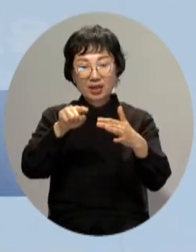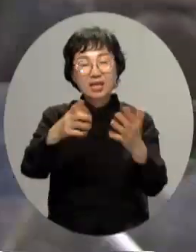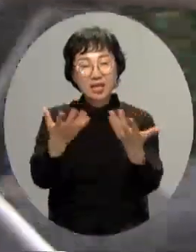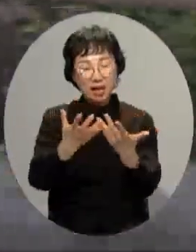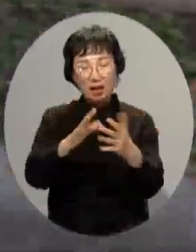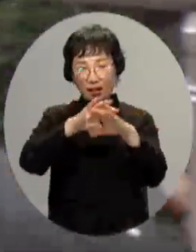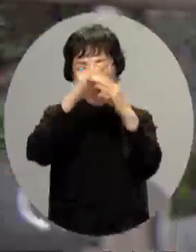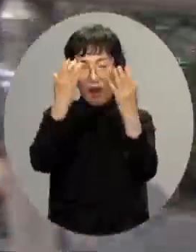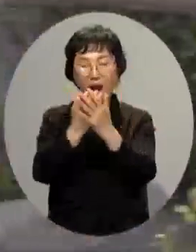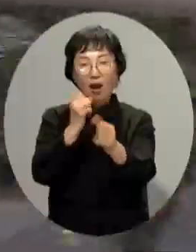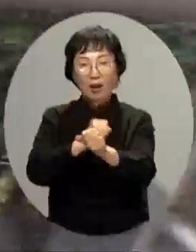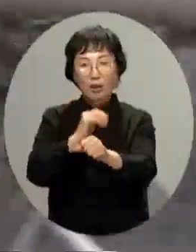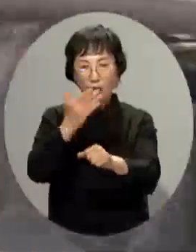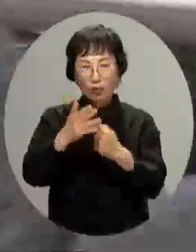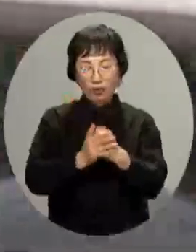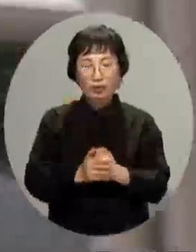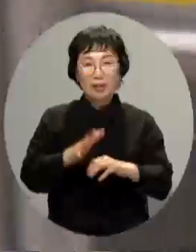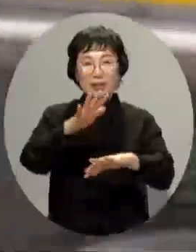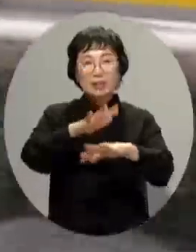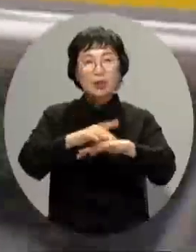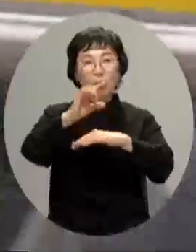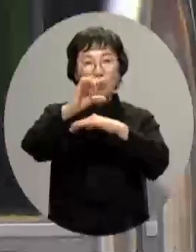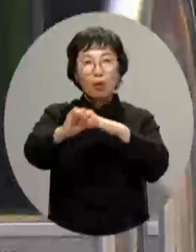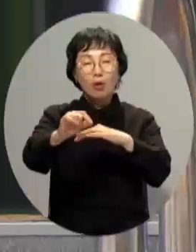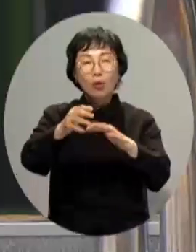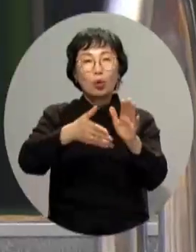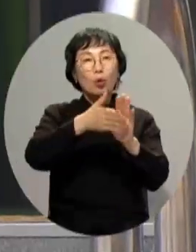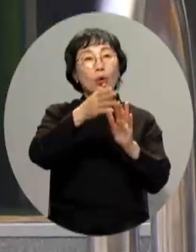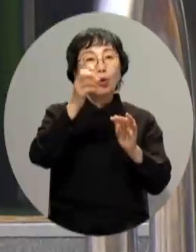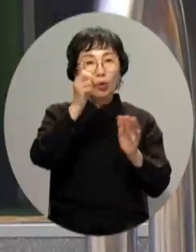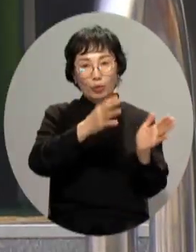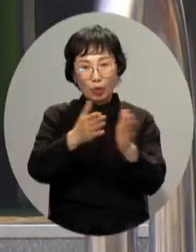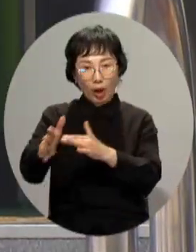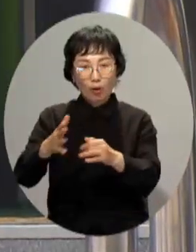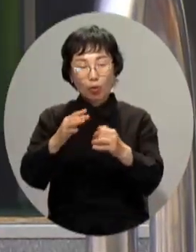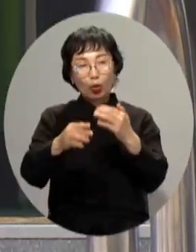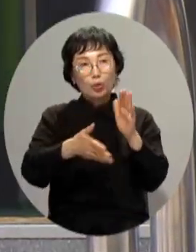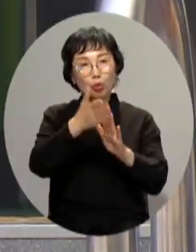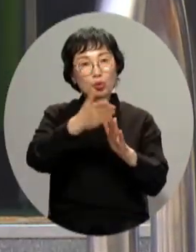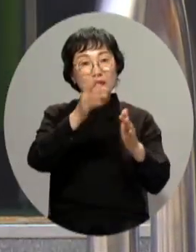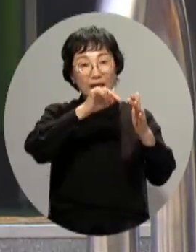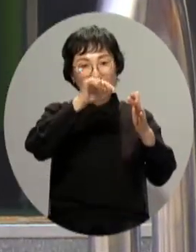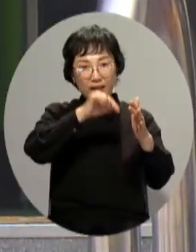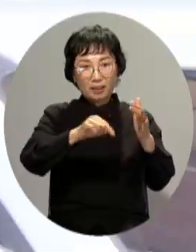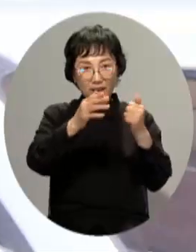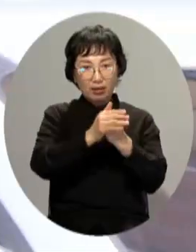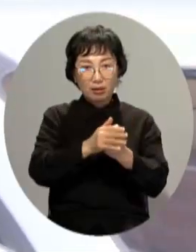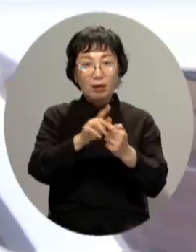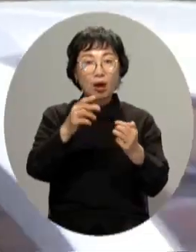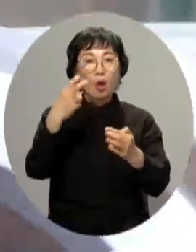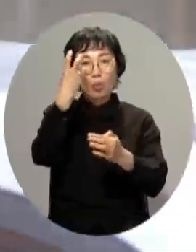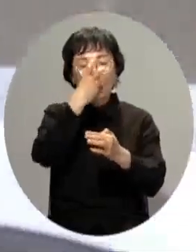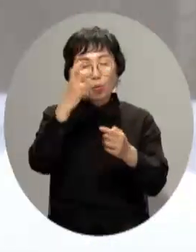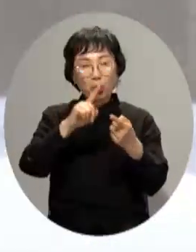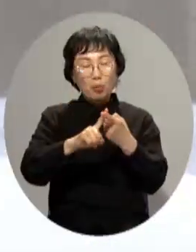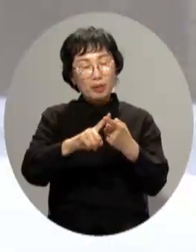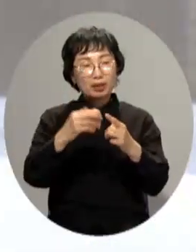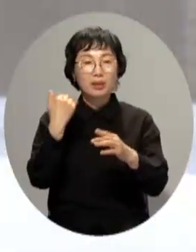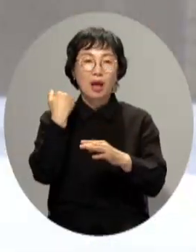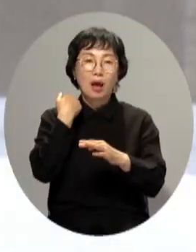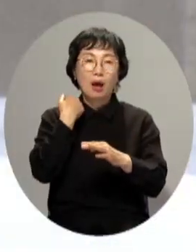해서. 하지만 농어촌 지역이 아닌 도심의 경우 초등 3학년 이상 학생들은 여전히 돌봄의